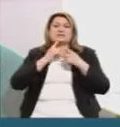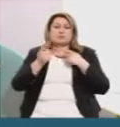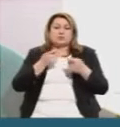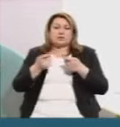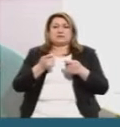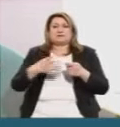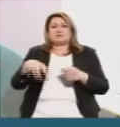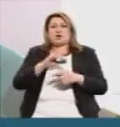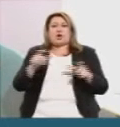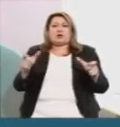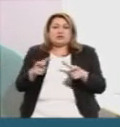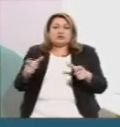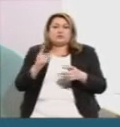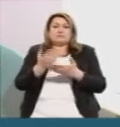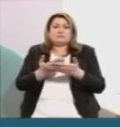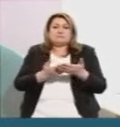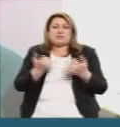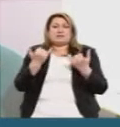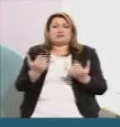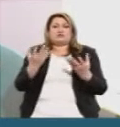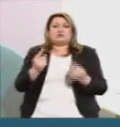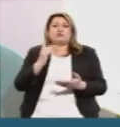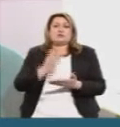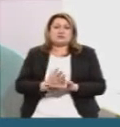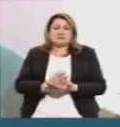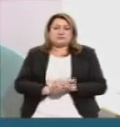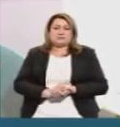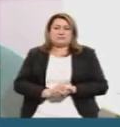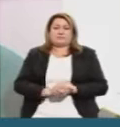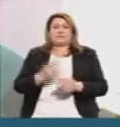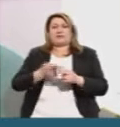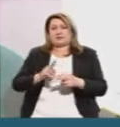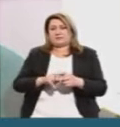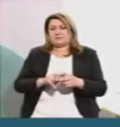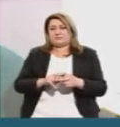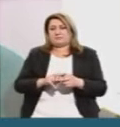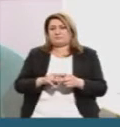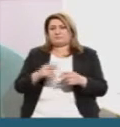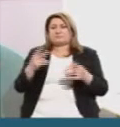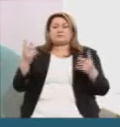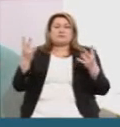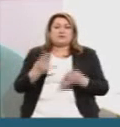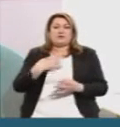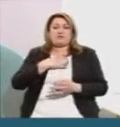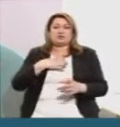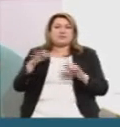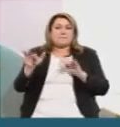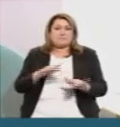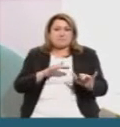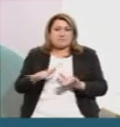соблюдать те ограничения, которые на сегодняшний день имеются. Это, в общем-то, необходимые меры